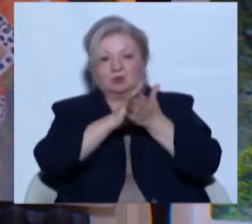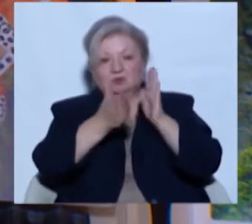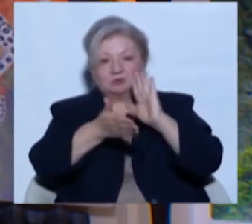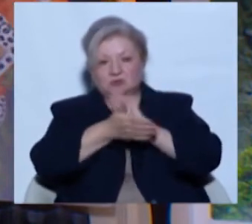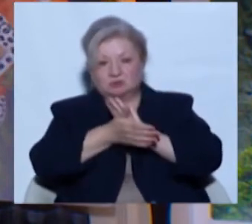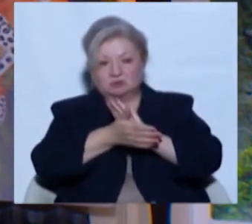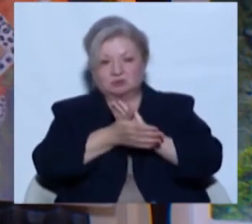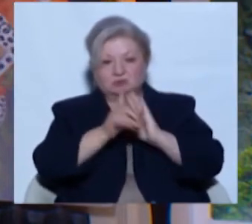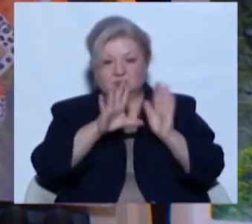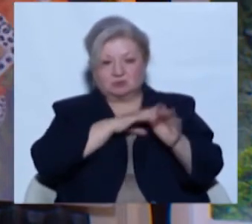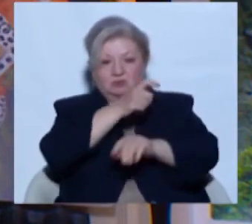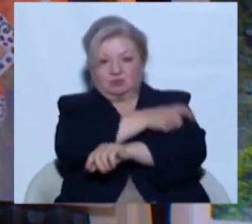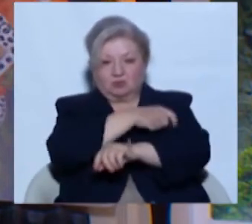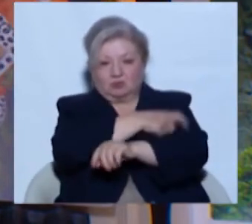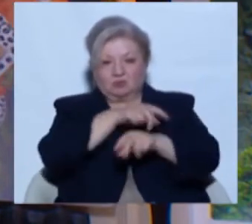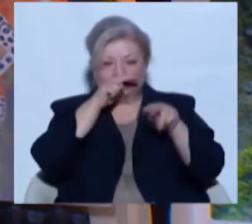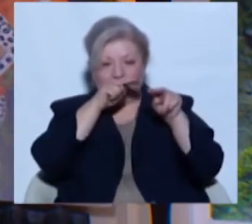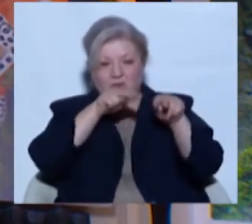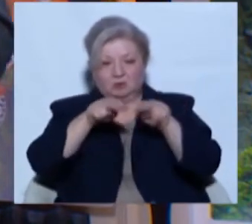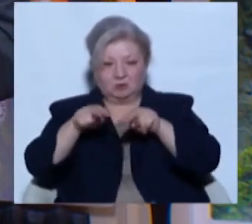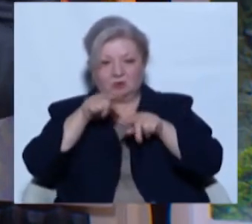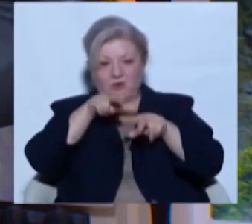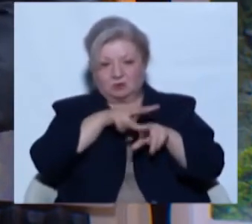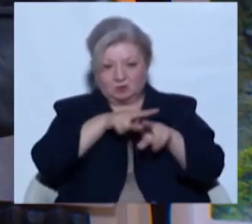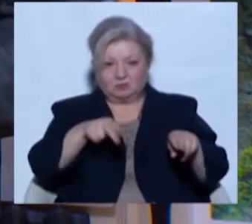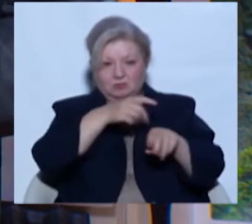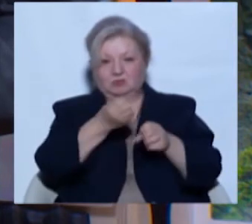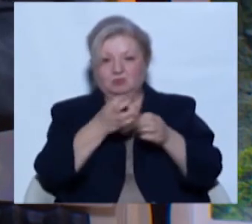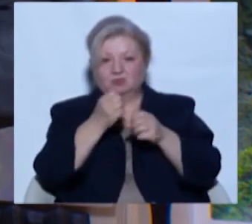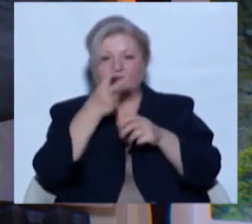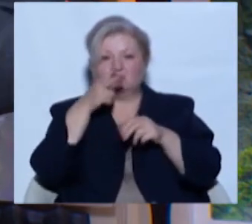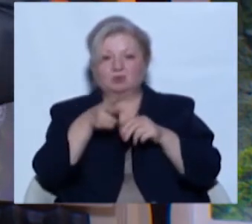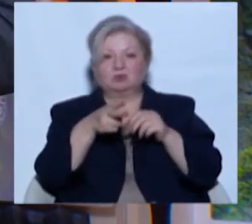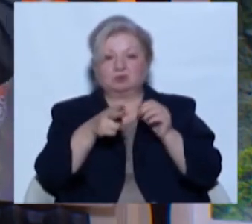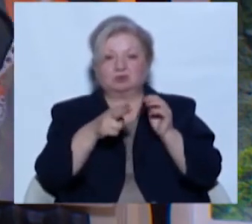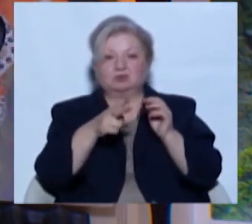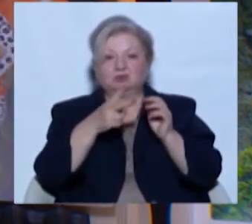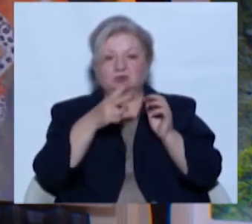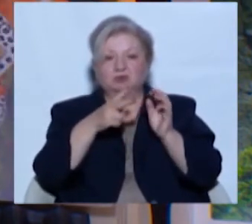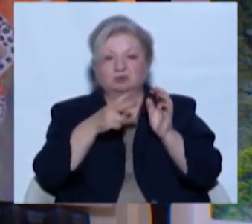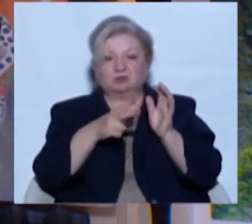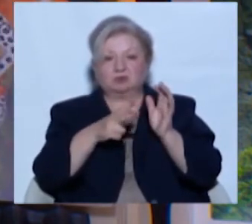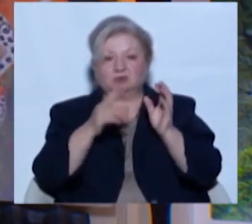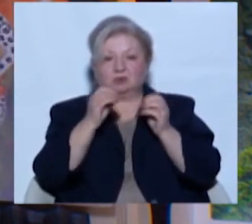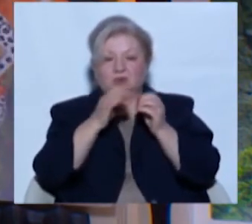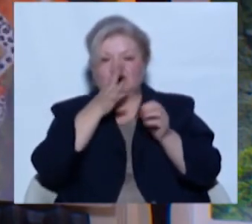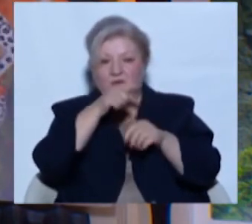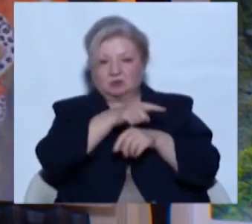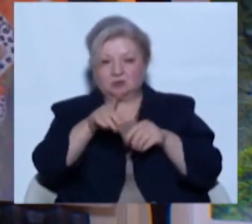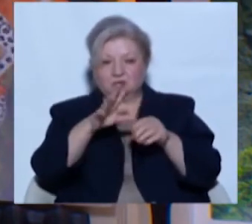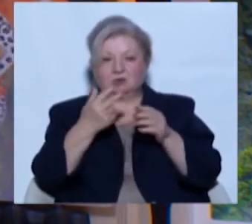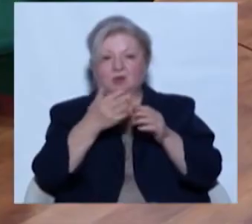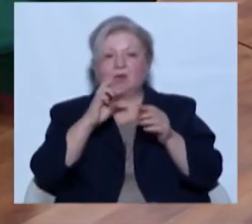წილად კონტროლს დაექვემდებარა. Ამას ხელი შეუწყო იმანაც, რომ 2000 წელს არჩევნებში სლობოდან მილოშევიჩმა